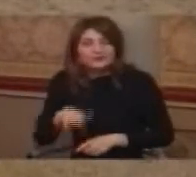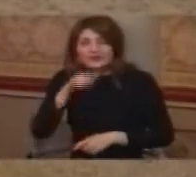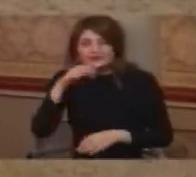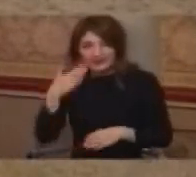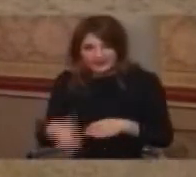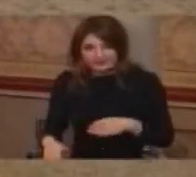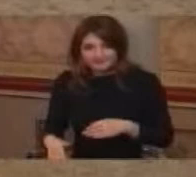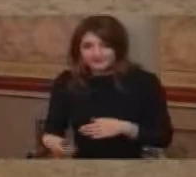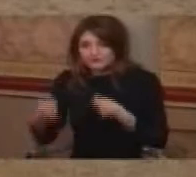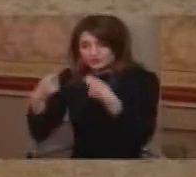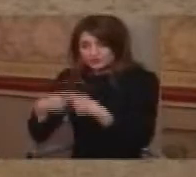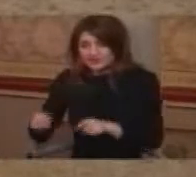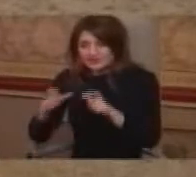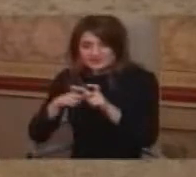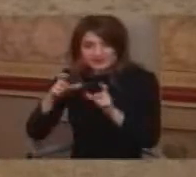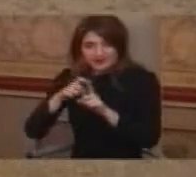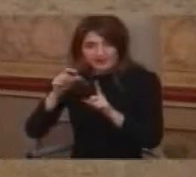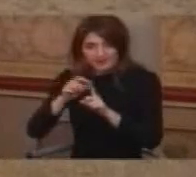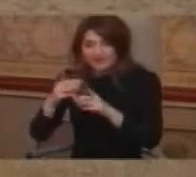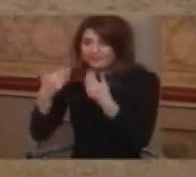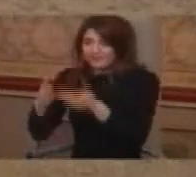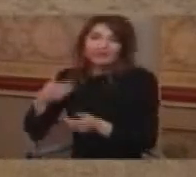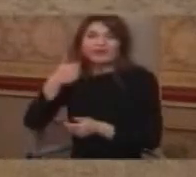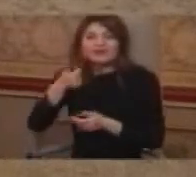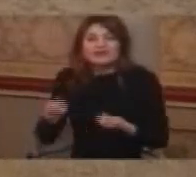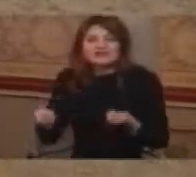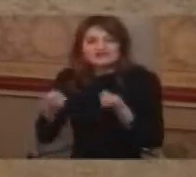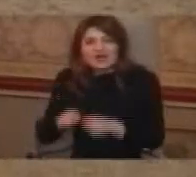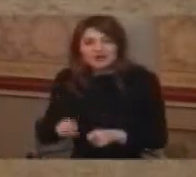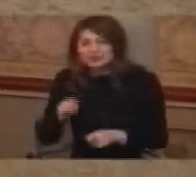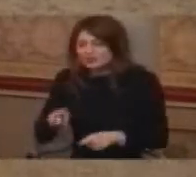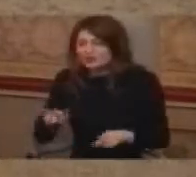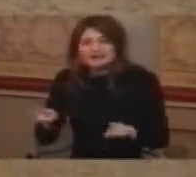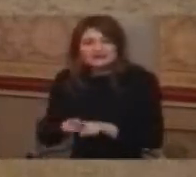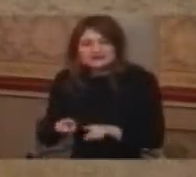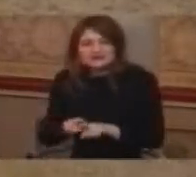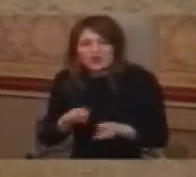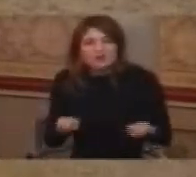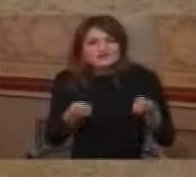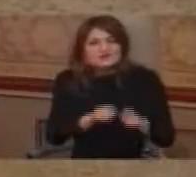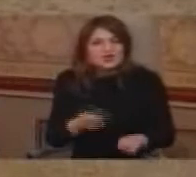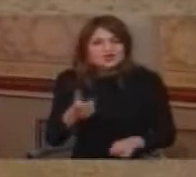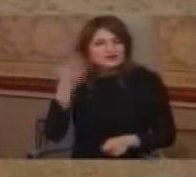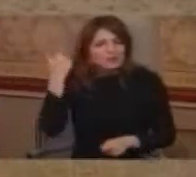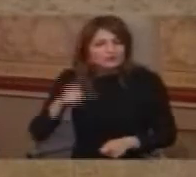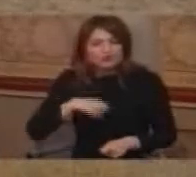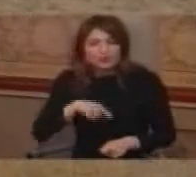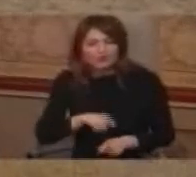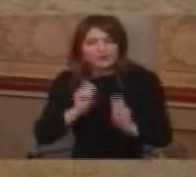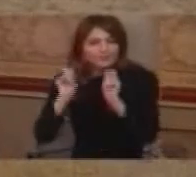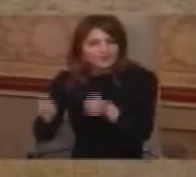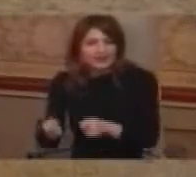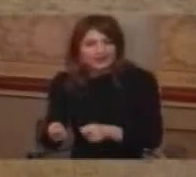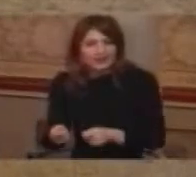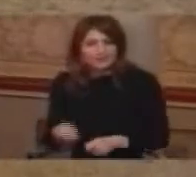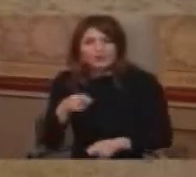Klub SDP-a je predao jedan zaključak. On je isti zaključku koji smo predali i prošlu godinu. I tu